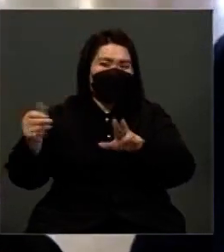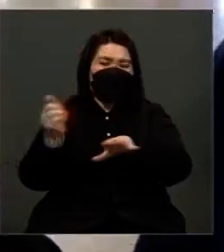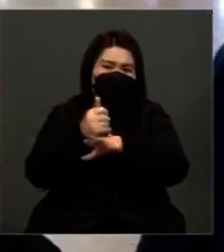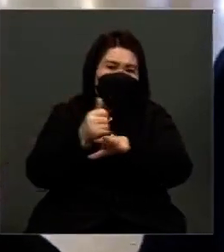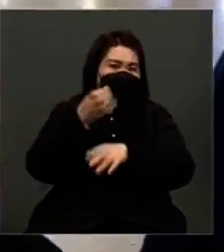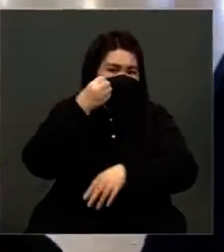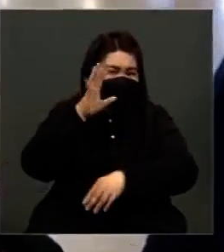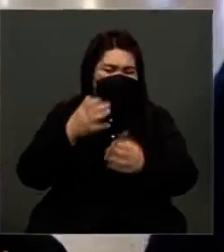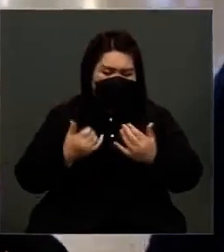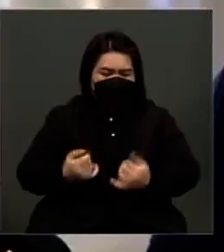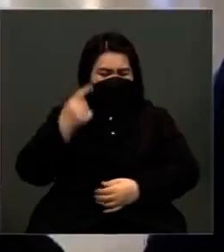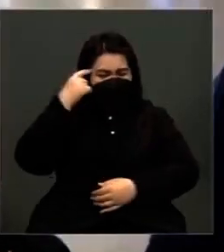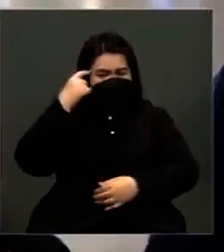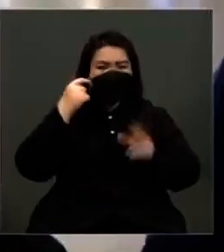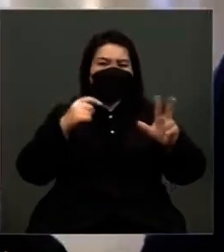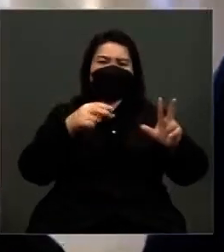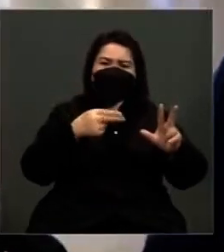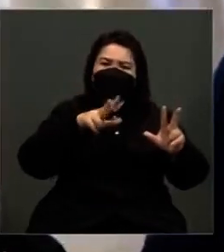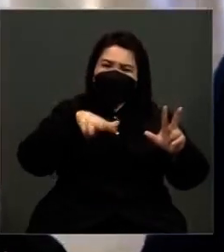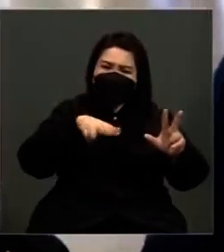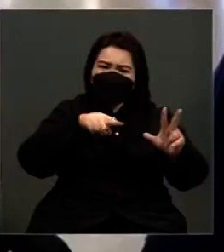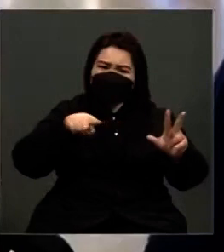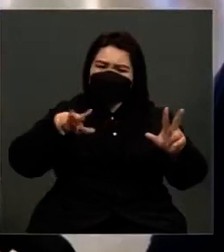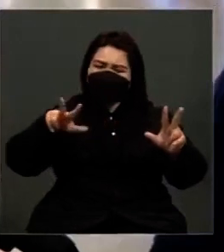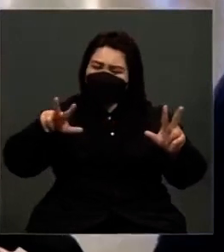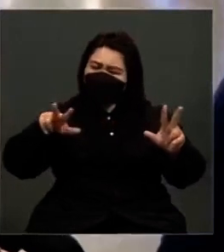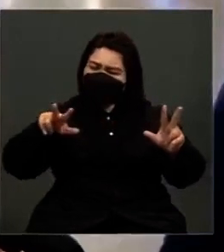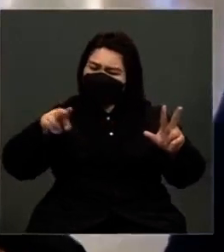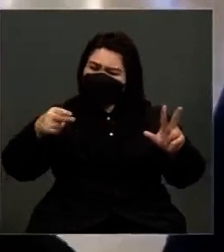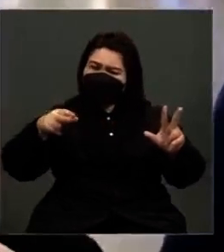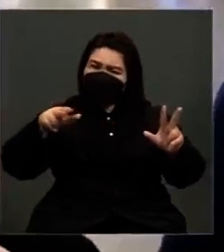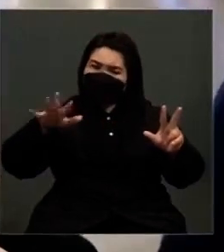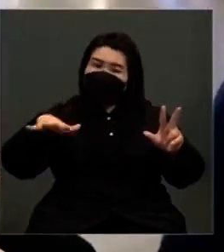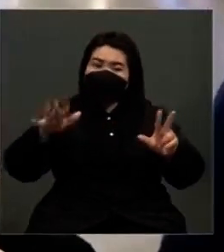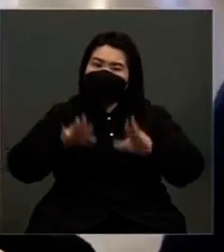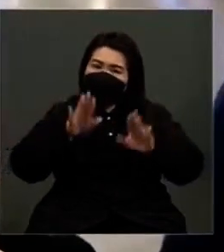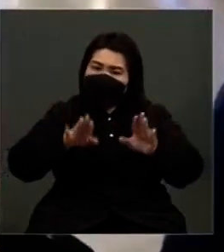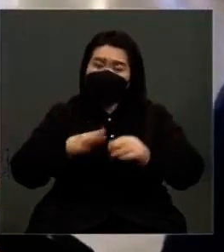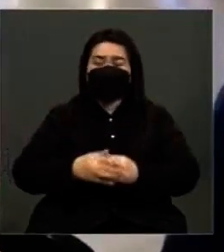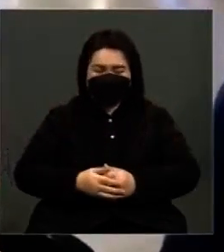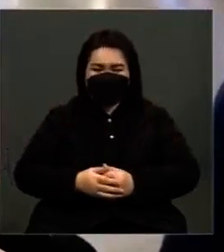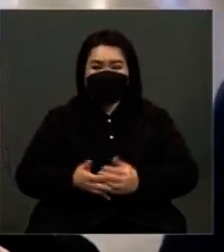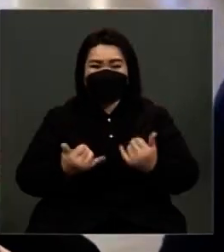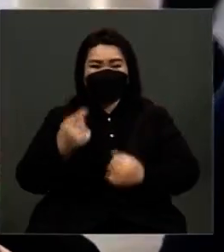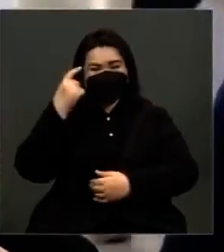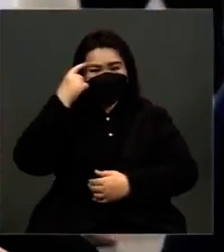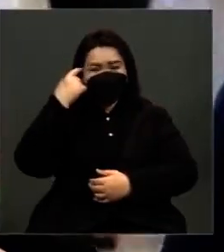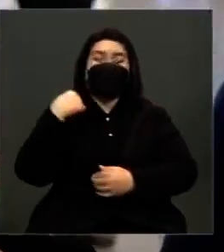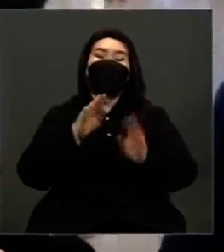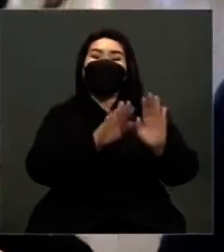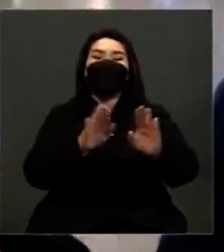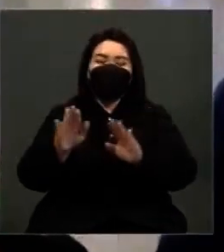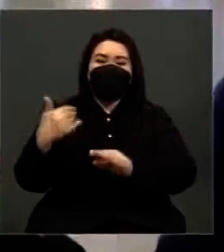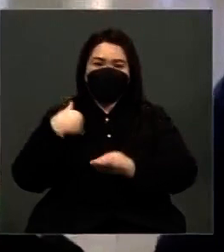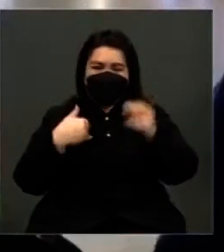สัก 33,000 ถึง 35,000 คนนะครับที่จะเดินทางออกจากกรุงเทพมหานครครับก็เน้นย้ำให้บขส.ดูแลความปลอดภัยผู้โดยสารเนี่ยอยู่2ประเด็นห